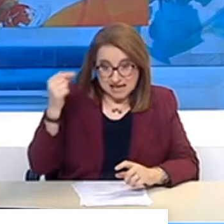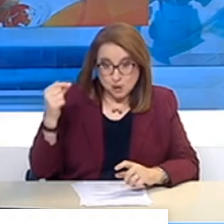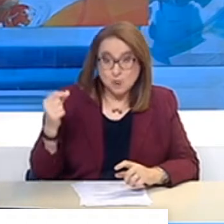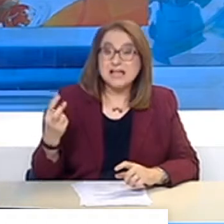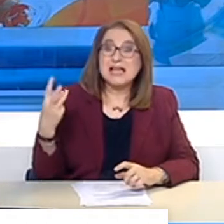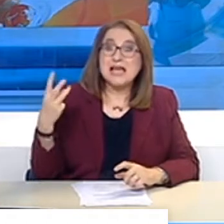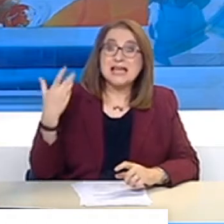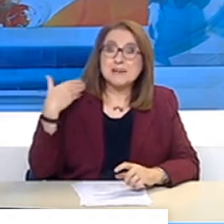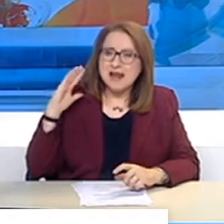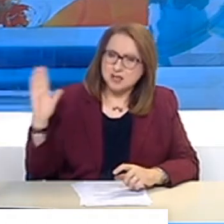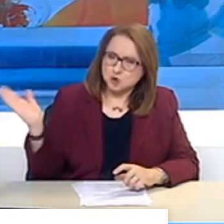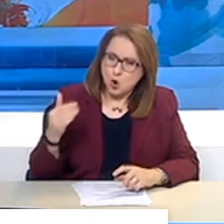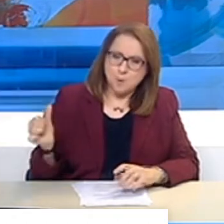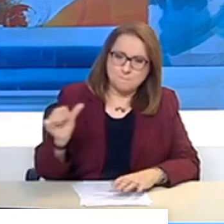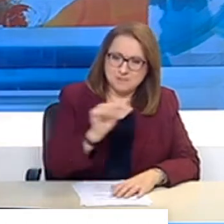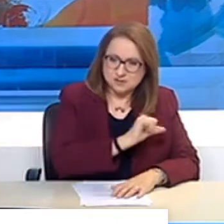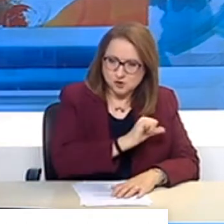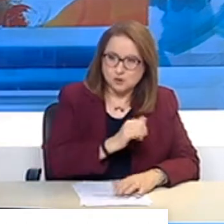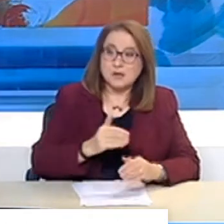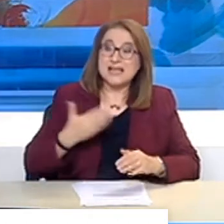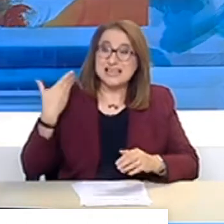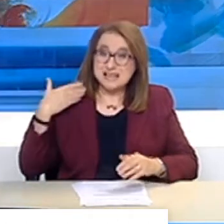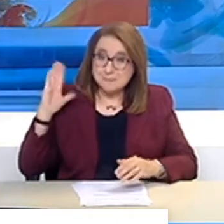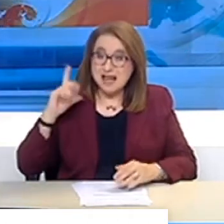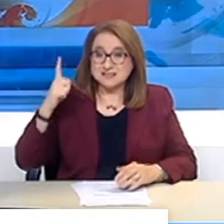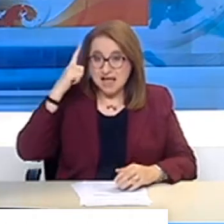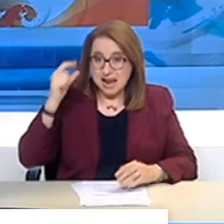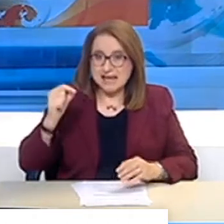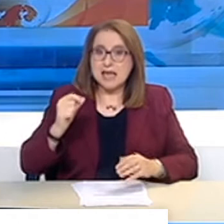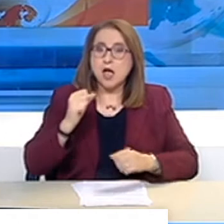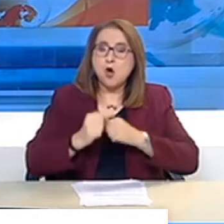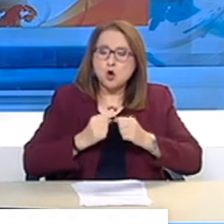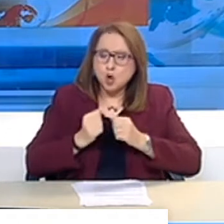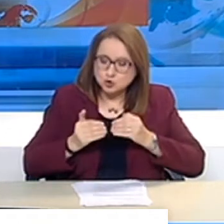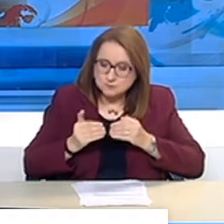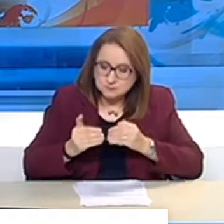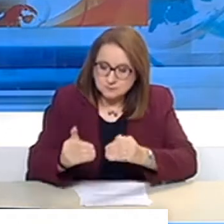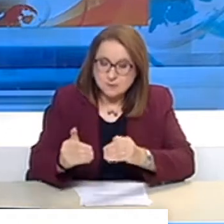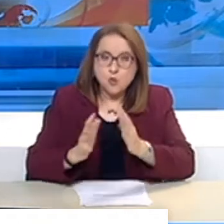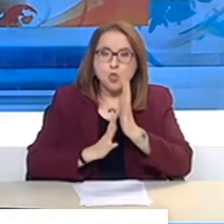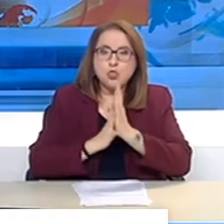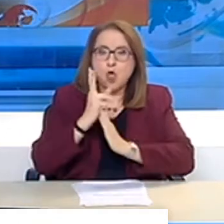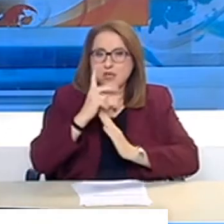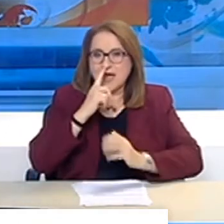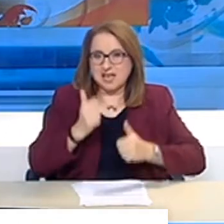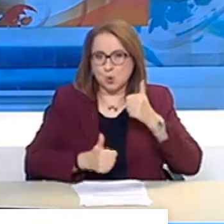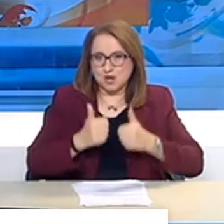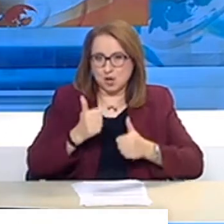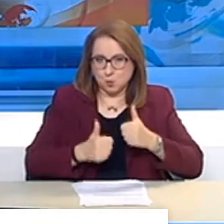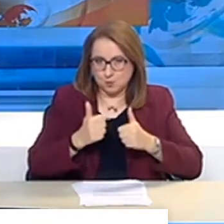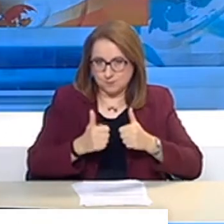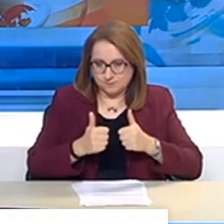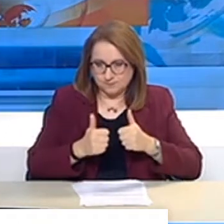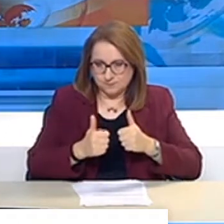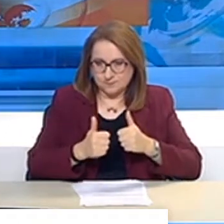η επέκταση του διδακτικού έτους για γυμνάσια και λύκεια μέχρι τις 12 Ιουνίου. Η νέα